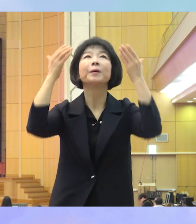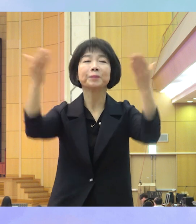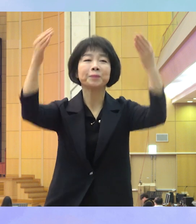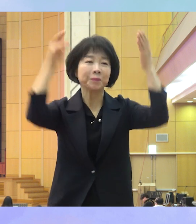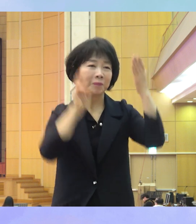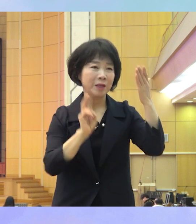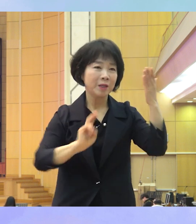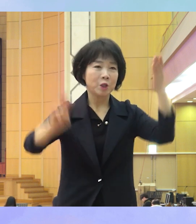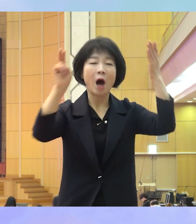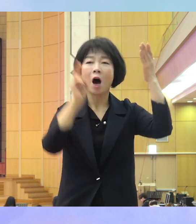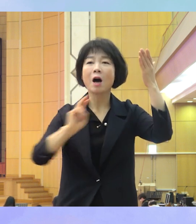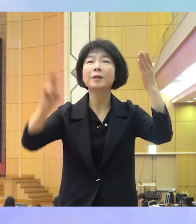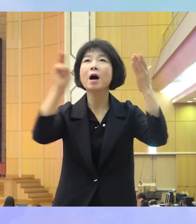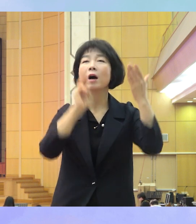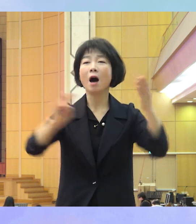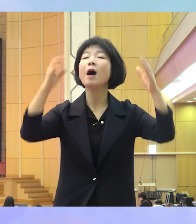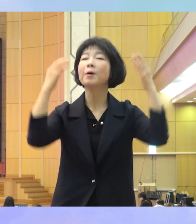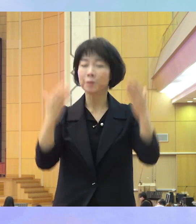예배합니다.